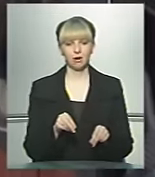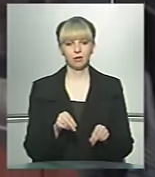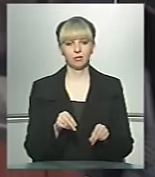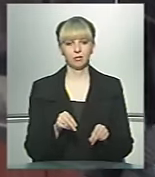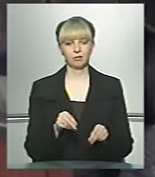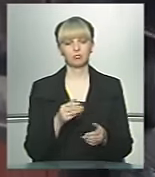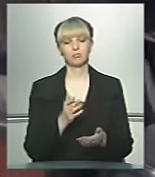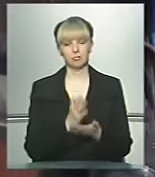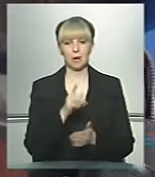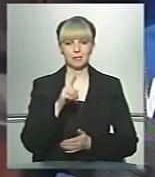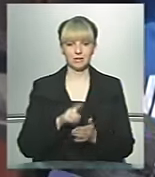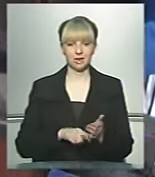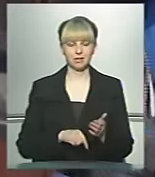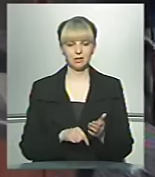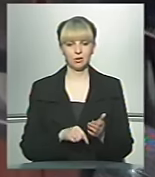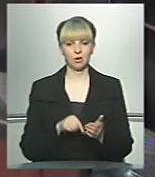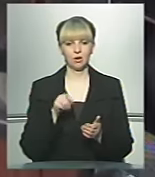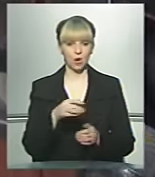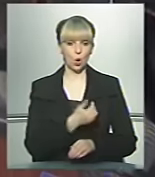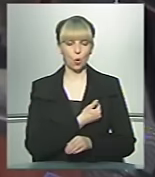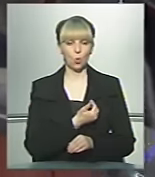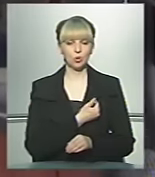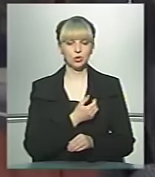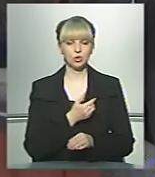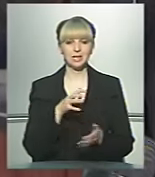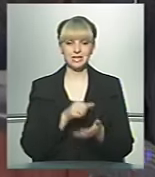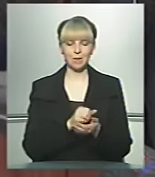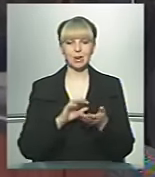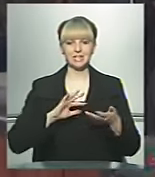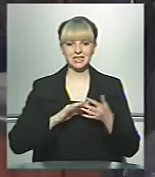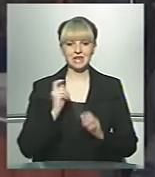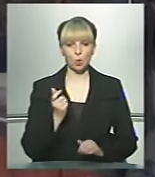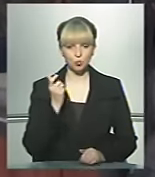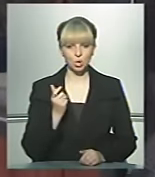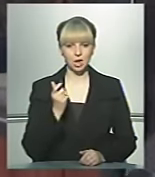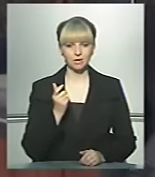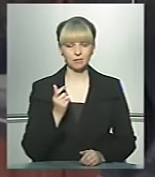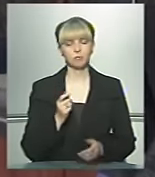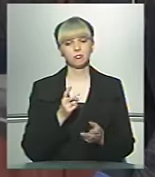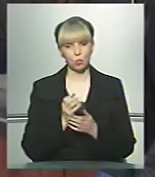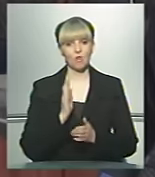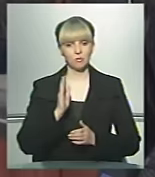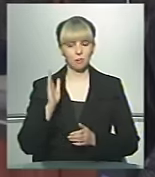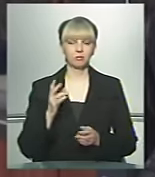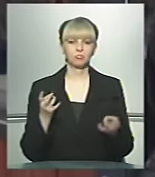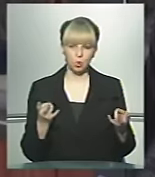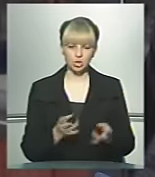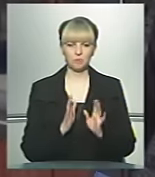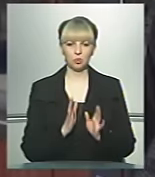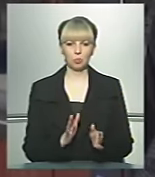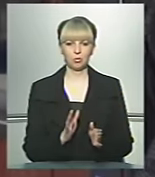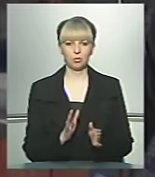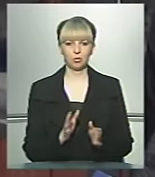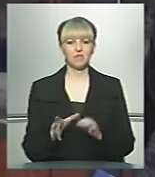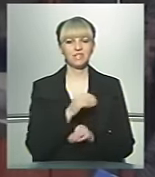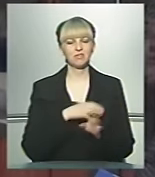обіцяють. От маю надію зараз. Ви хочете, щоб ще й займатися сільським господарством? Ну, в майбутньому потрібно буде.